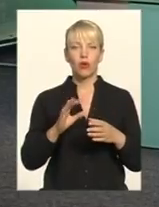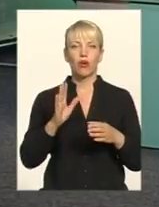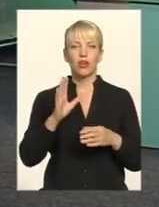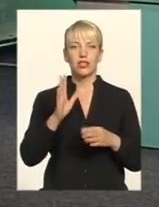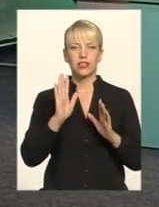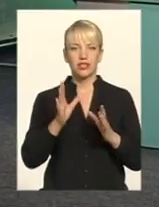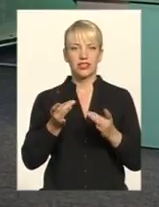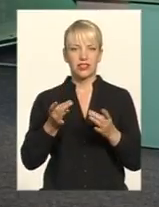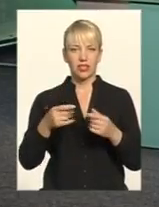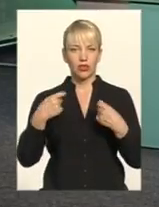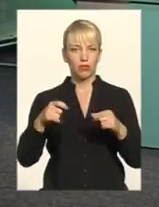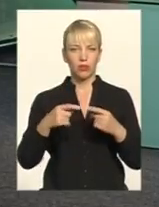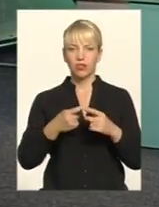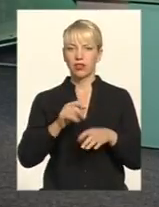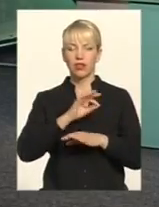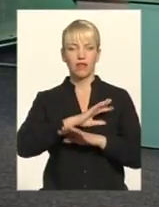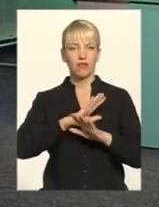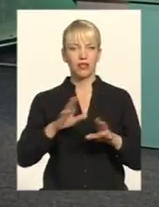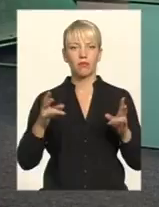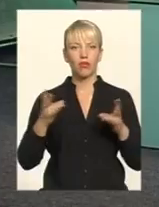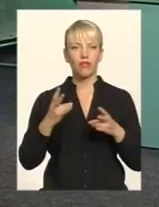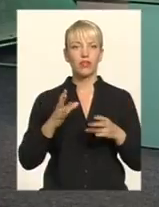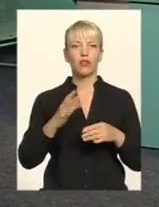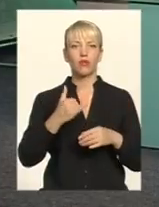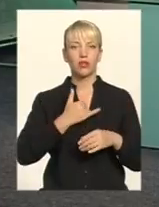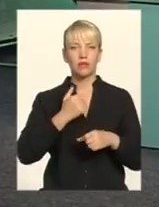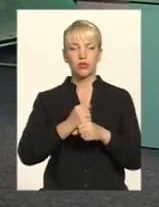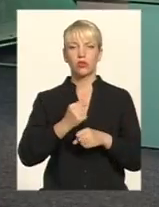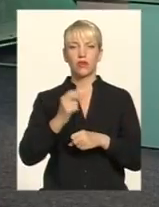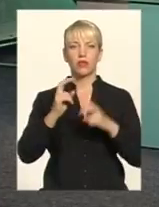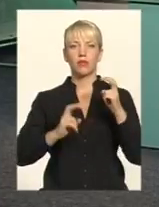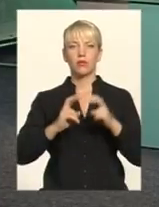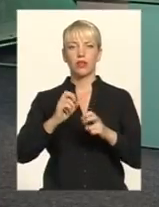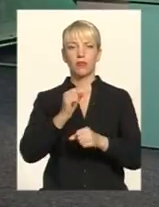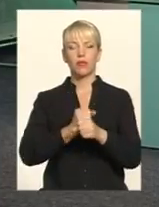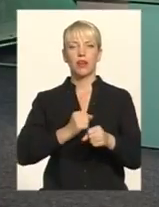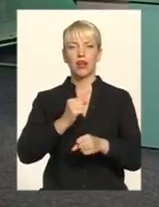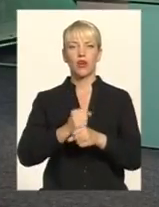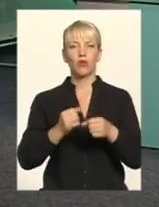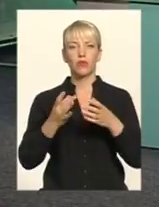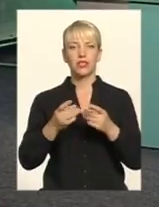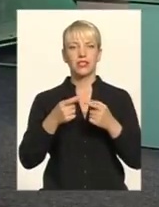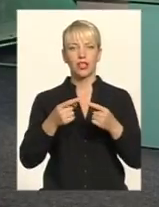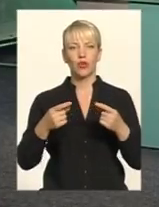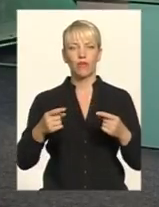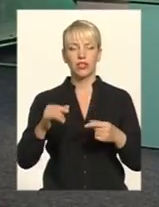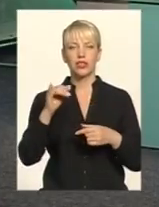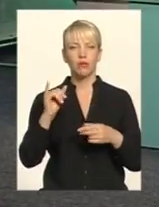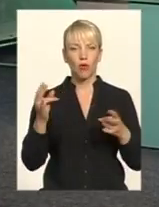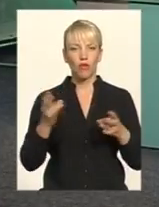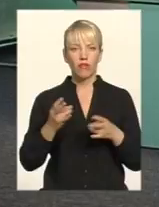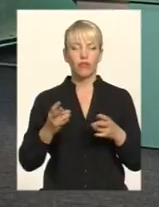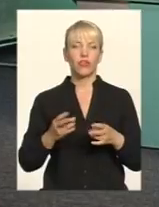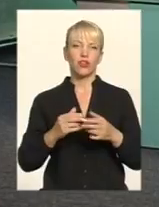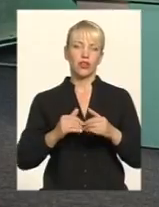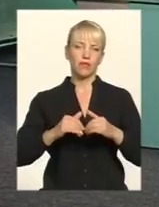невигідно. Мають ефективніше працювати підприємства переробки, розвиватися існуючі, створюватися нові,